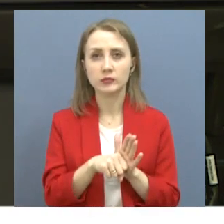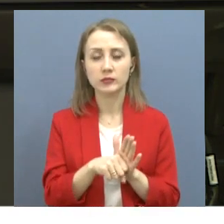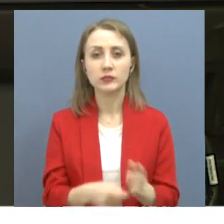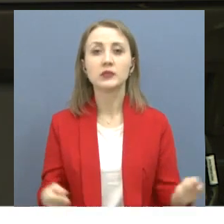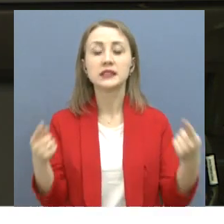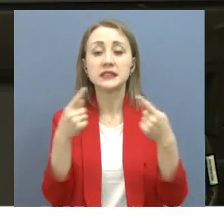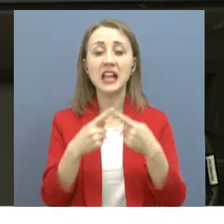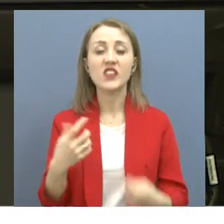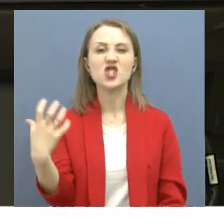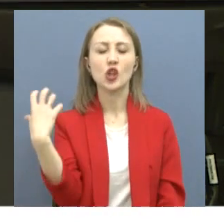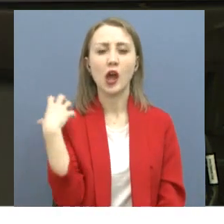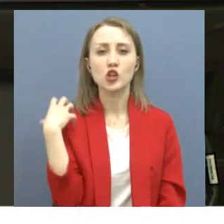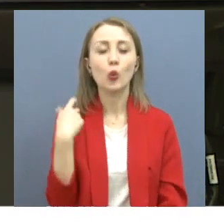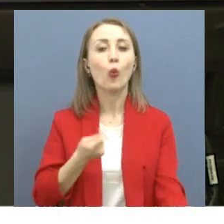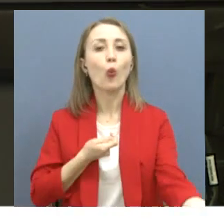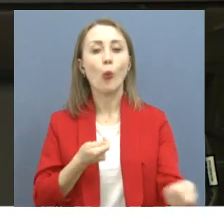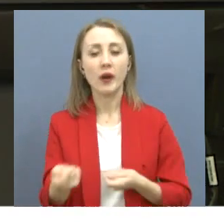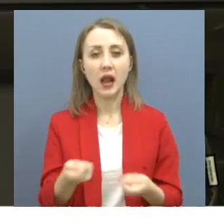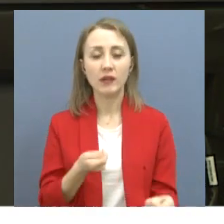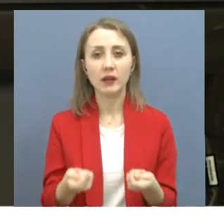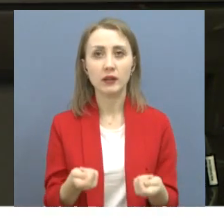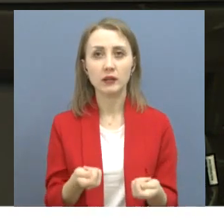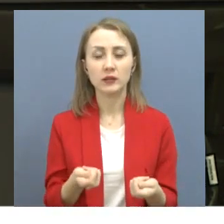Соответственно, начальнику управления